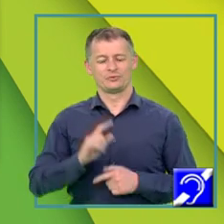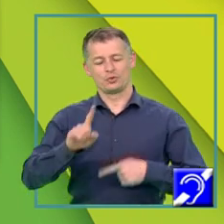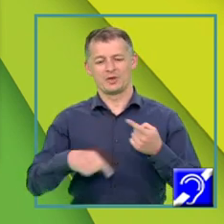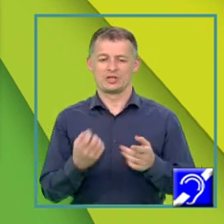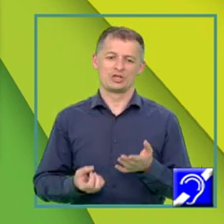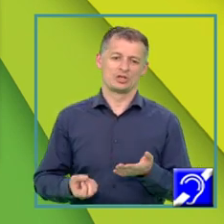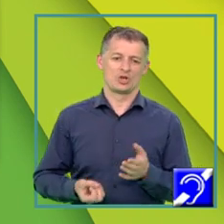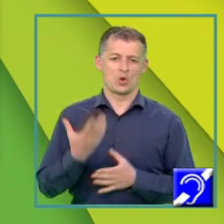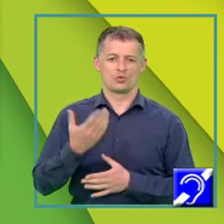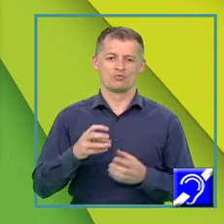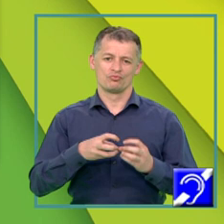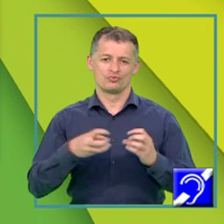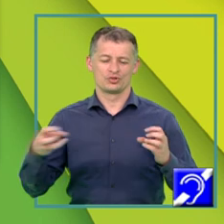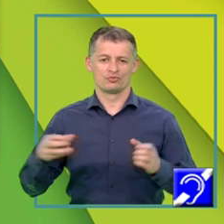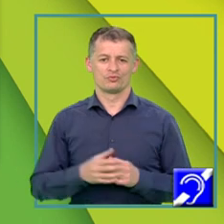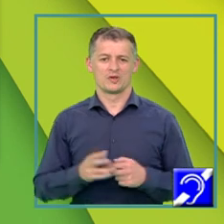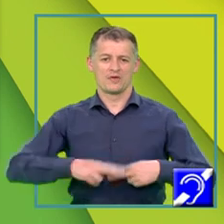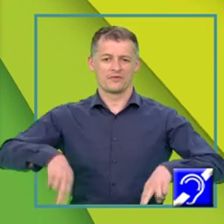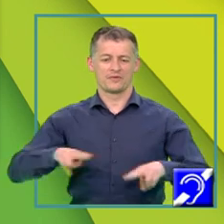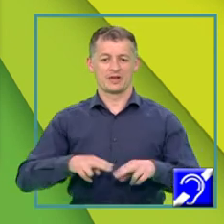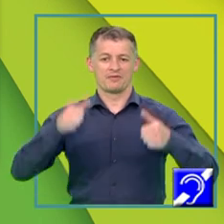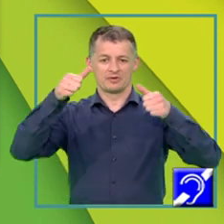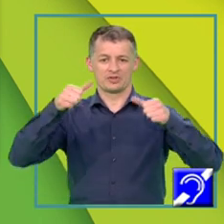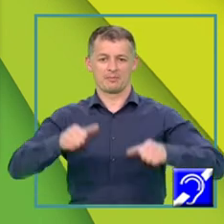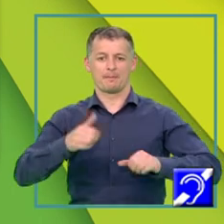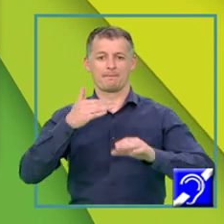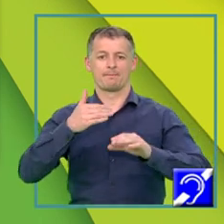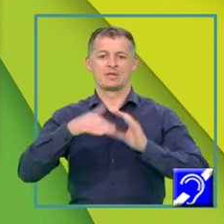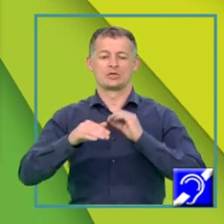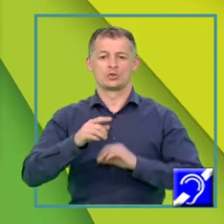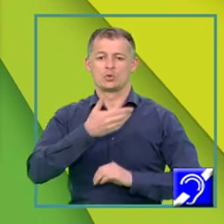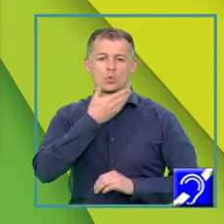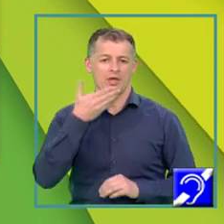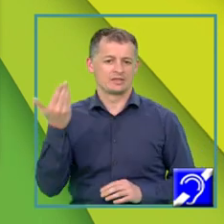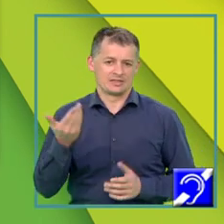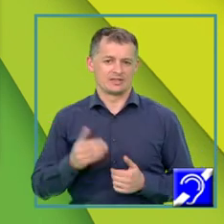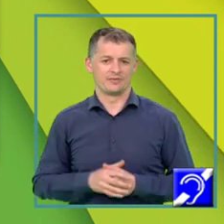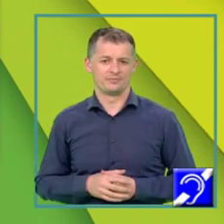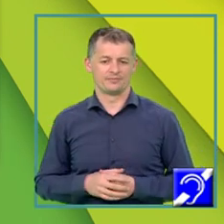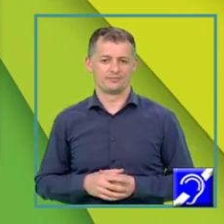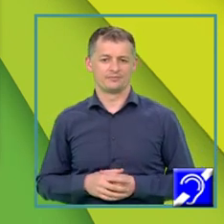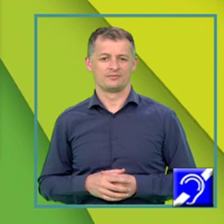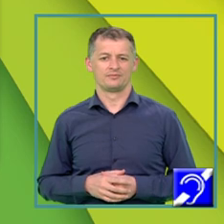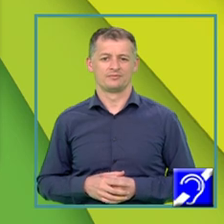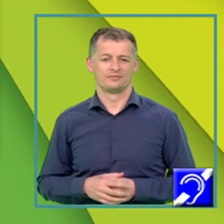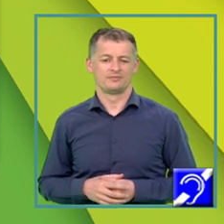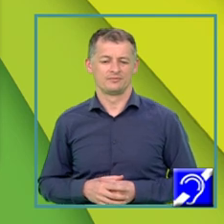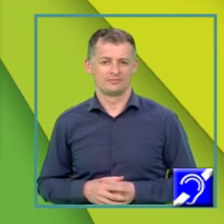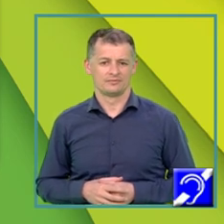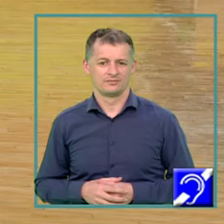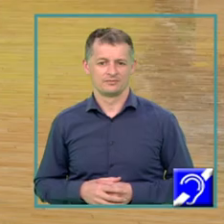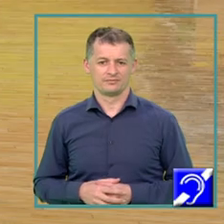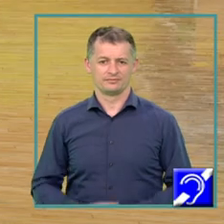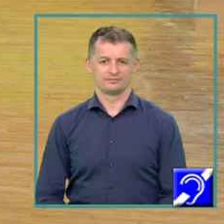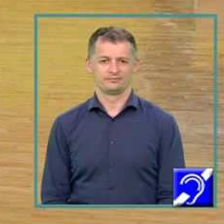de separat ori la final afișarea mesajului nu există dacă nu a rămas mult respectiva valorii reținute de